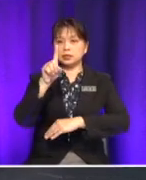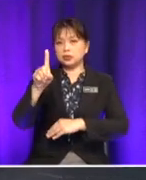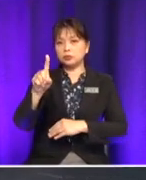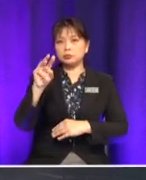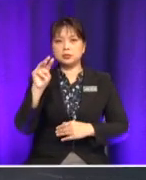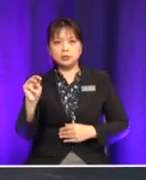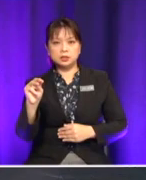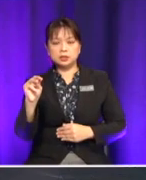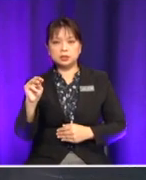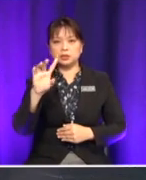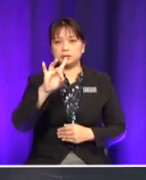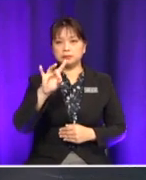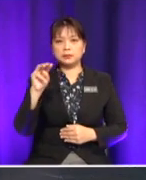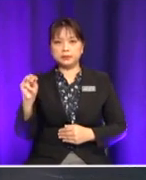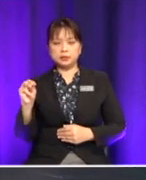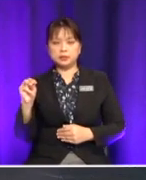pembaris